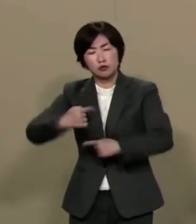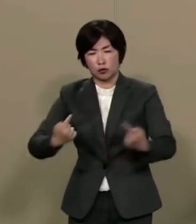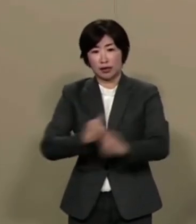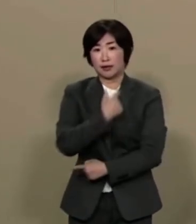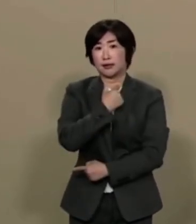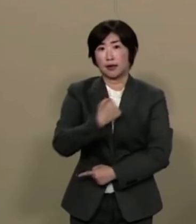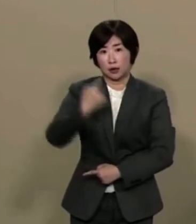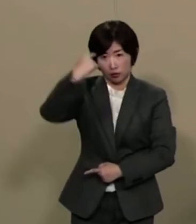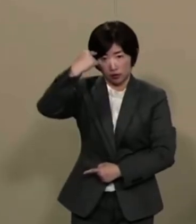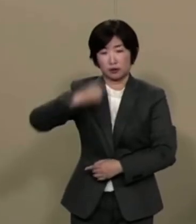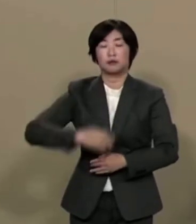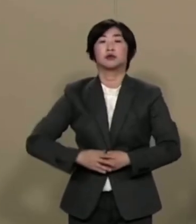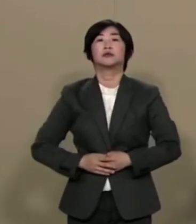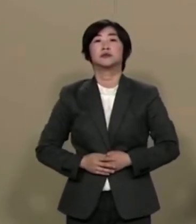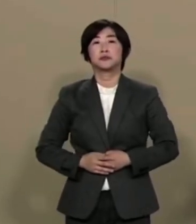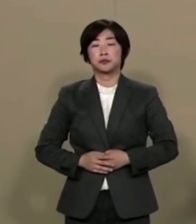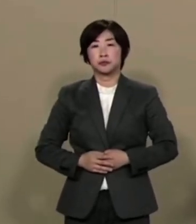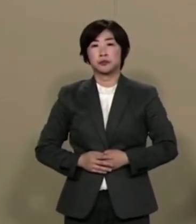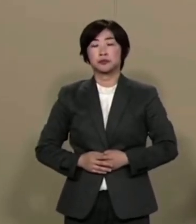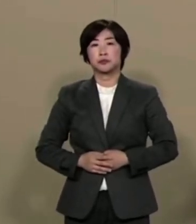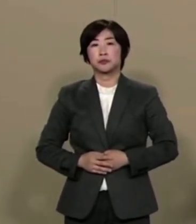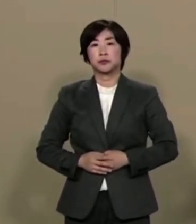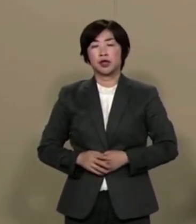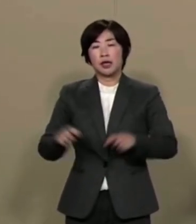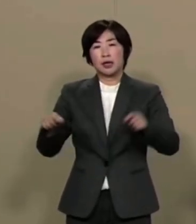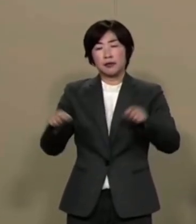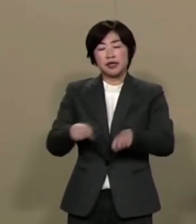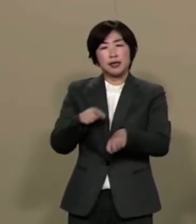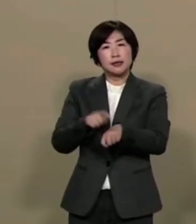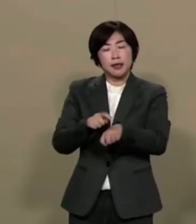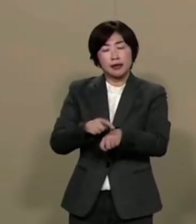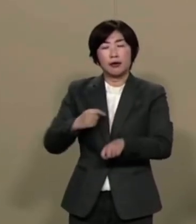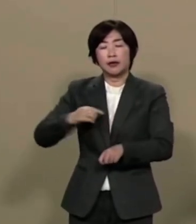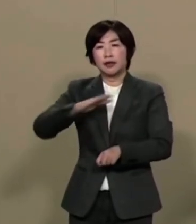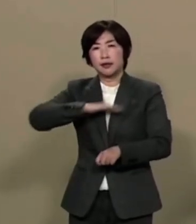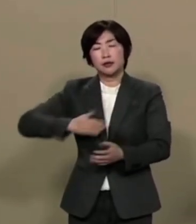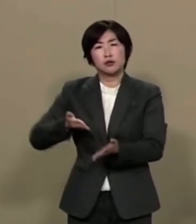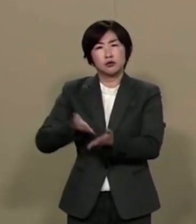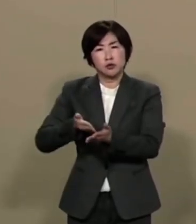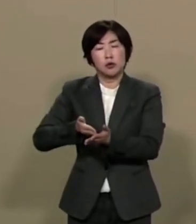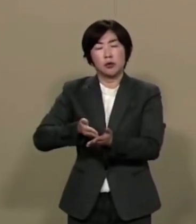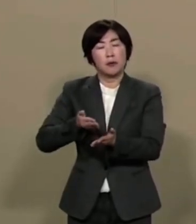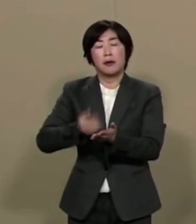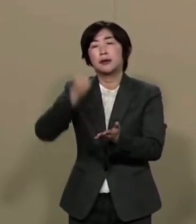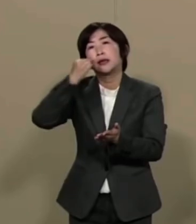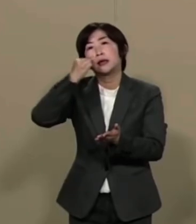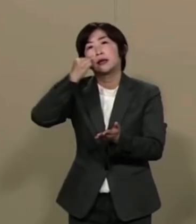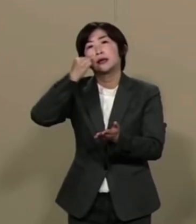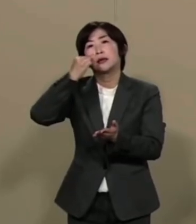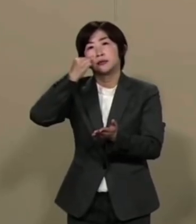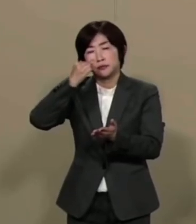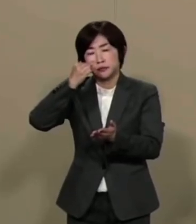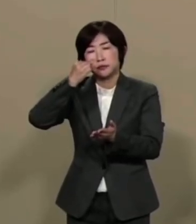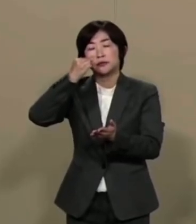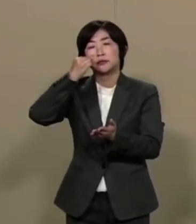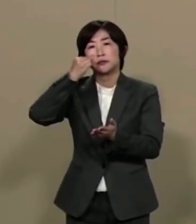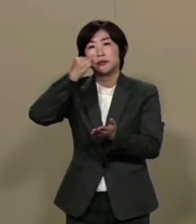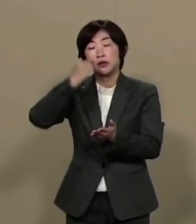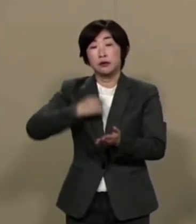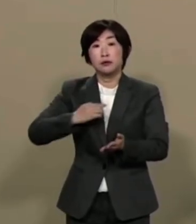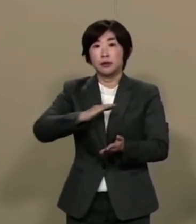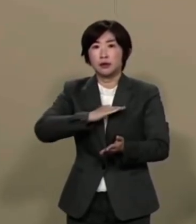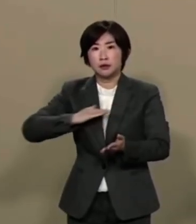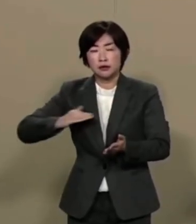たいとこのように考えていますあの短い時間では私たちの主張は全て通りませんがえお伝えすることはできませんが